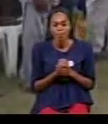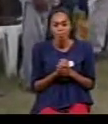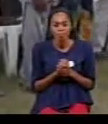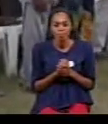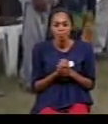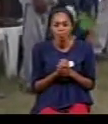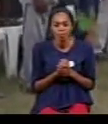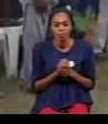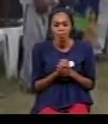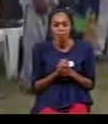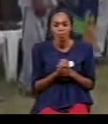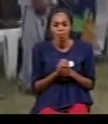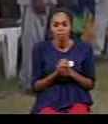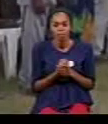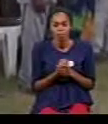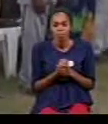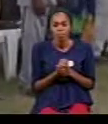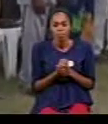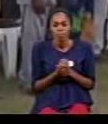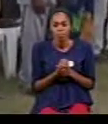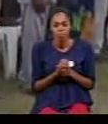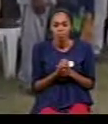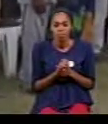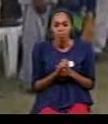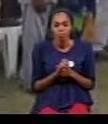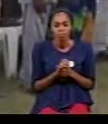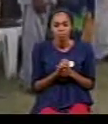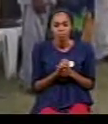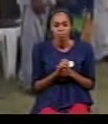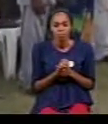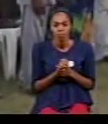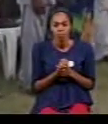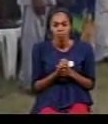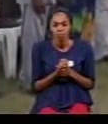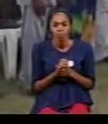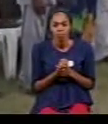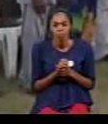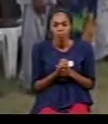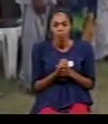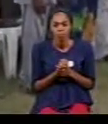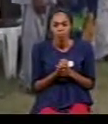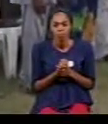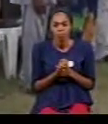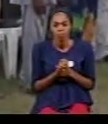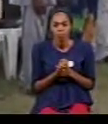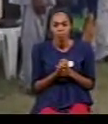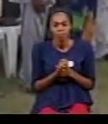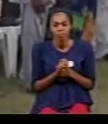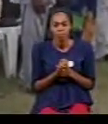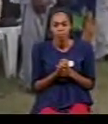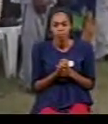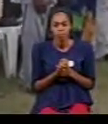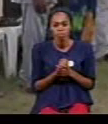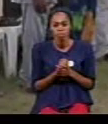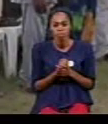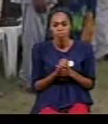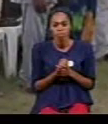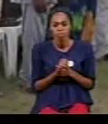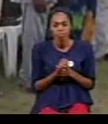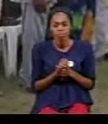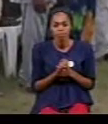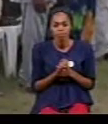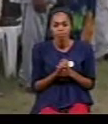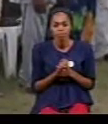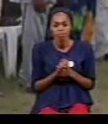erun besu e kuku jalaya eyin la jomo laya eja laya isule nja laya yen eja